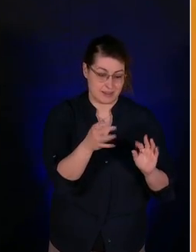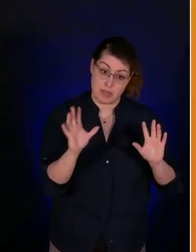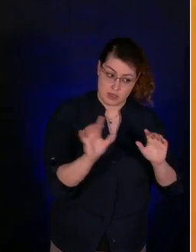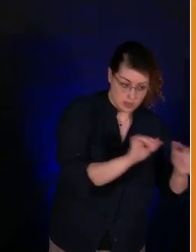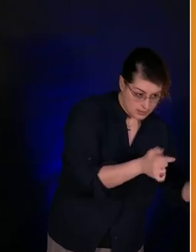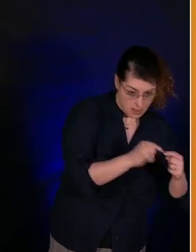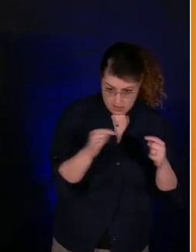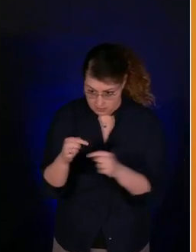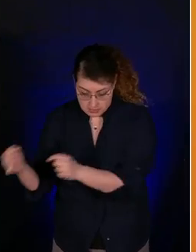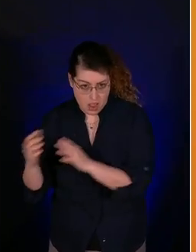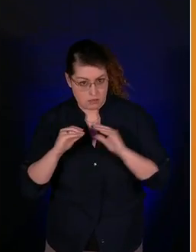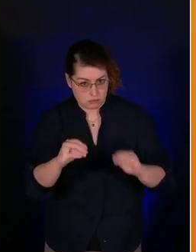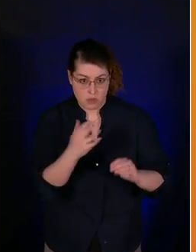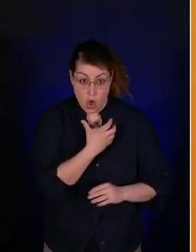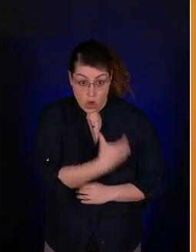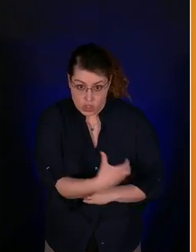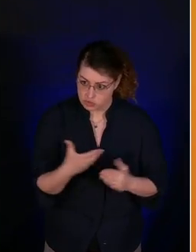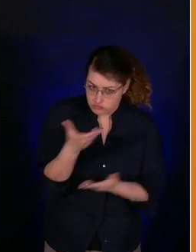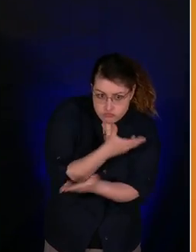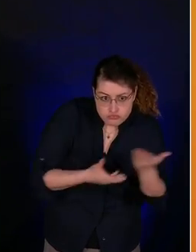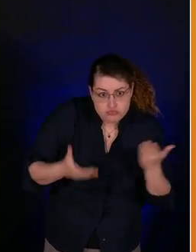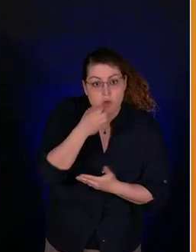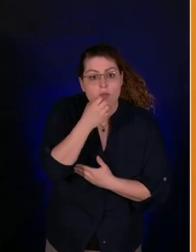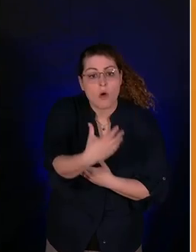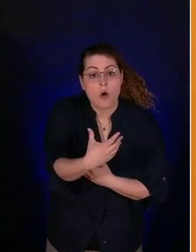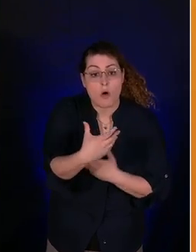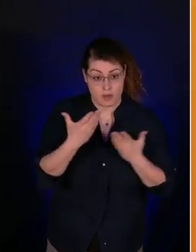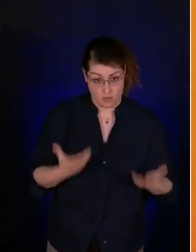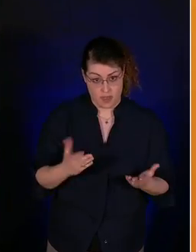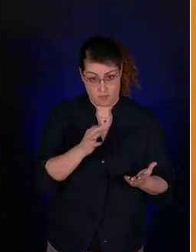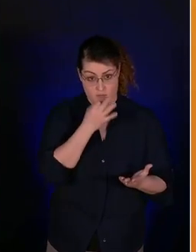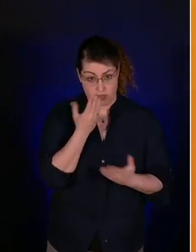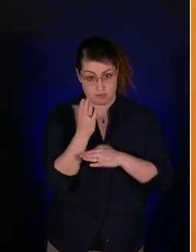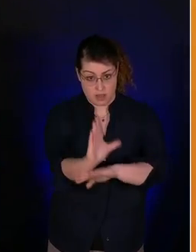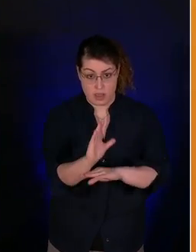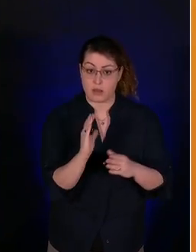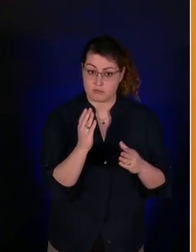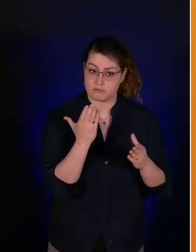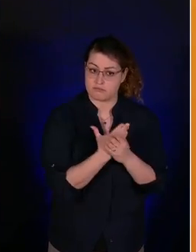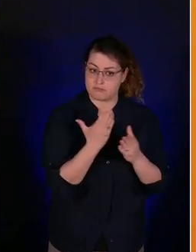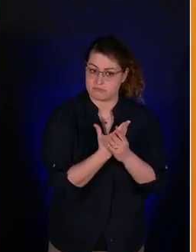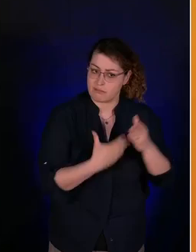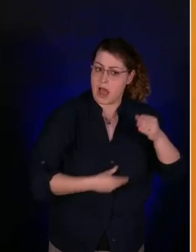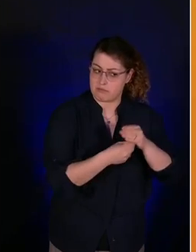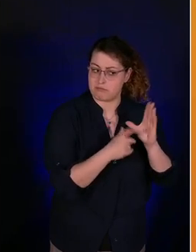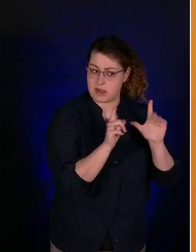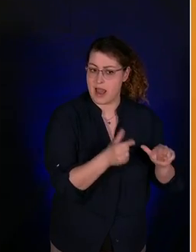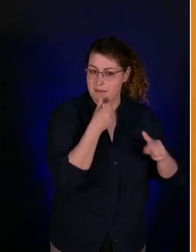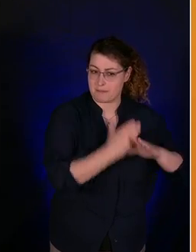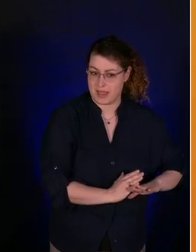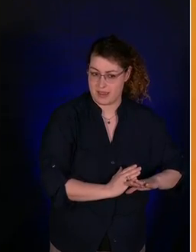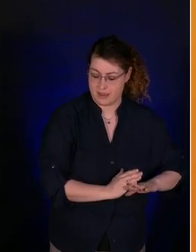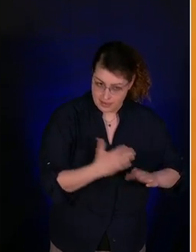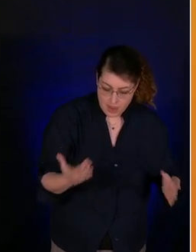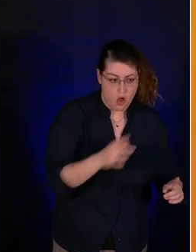été soutenus, riches et ont permis de vous soumettre un document amendé. Les présentations par